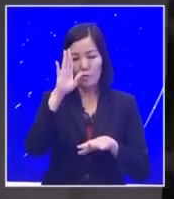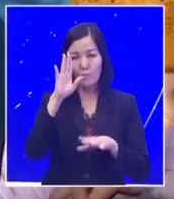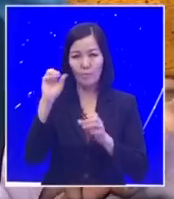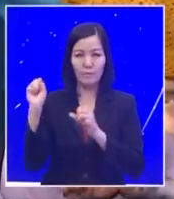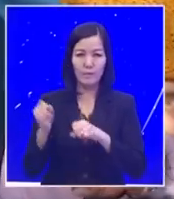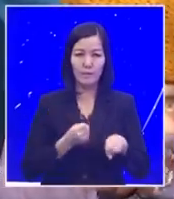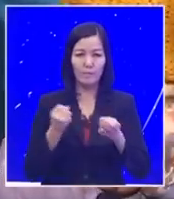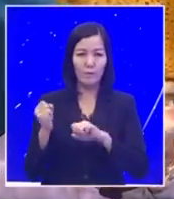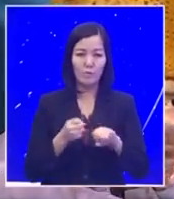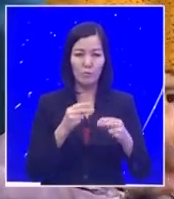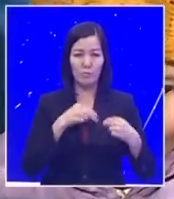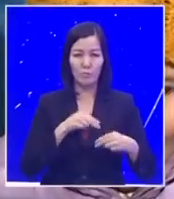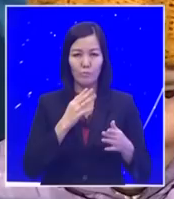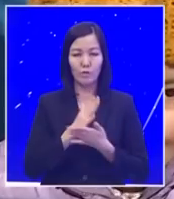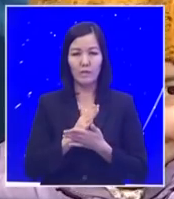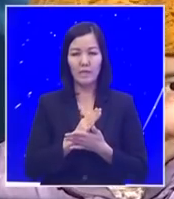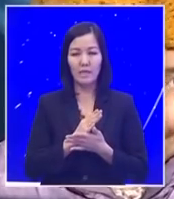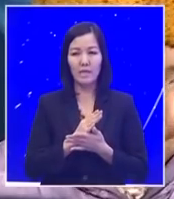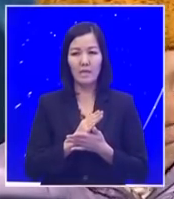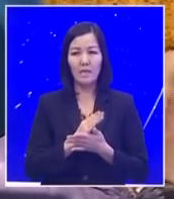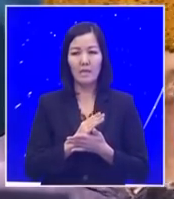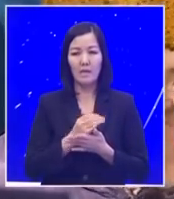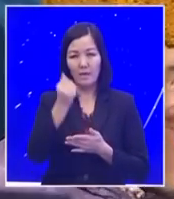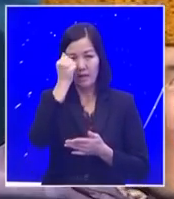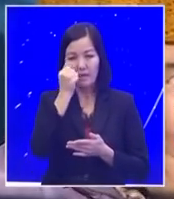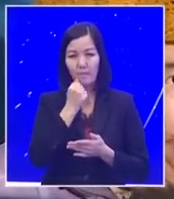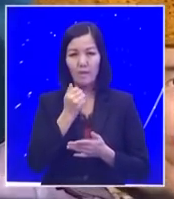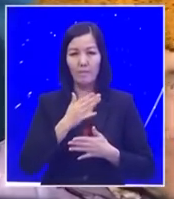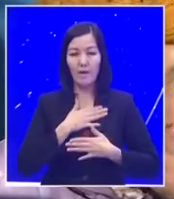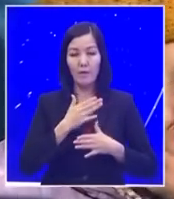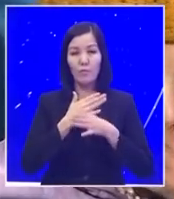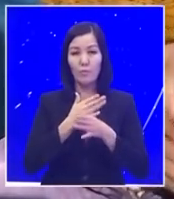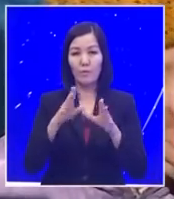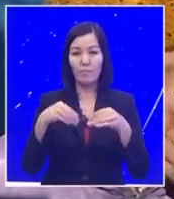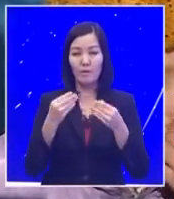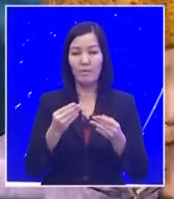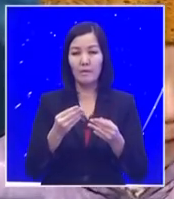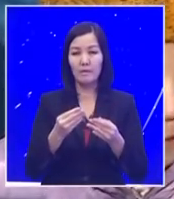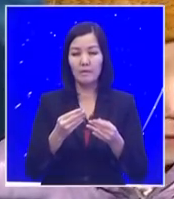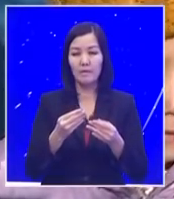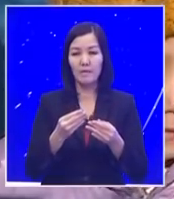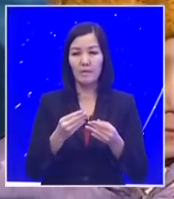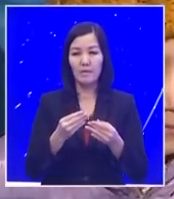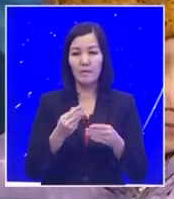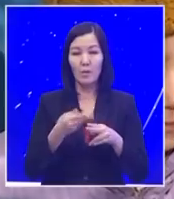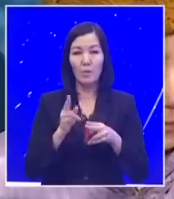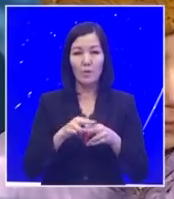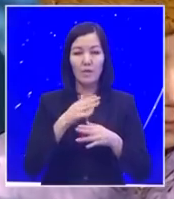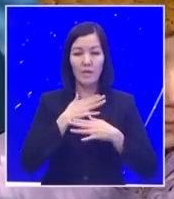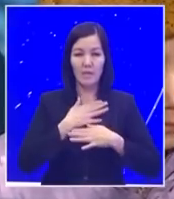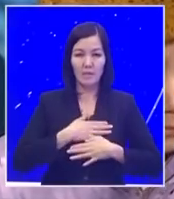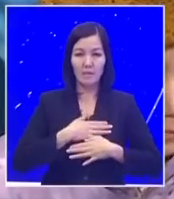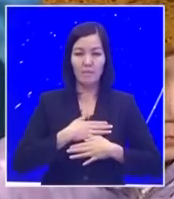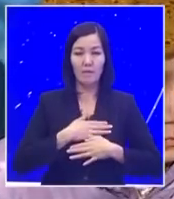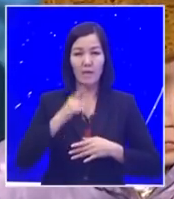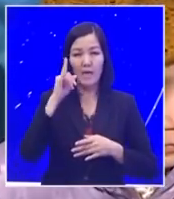рахмет, өстіп сөзімізді қабылдап бізге көмектесіп жатқандарыңызға. Қазақстанымыз